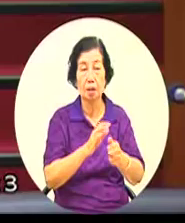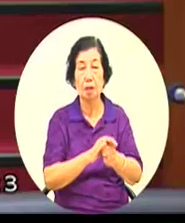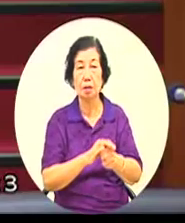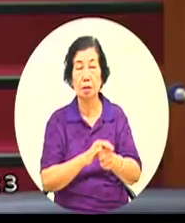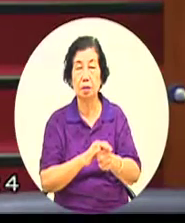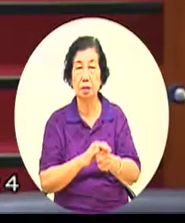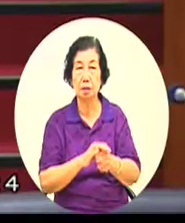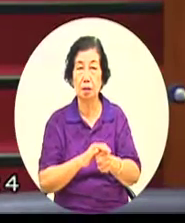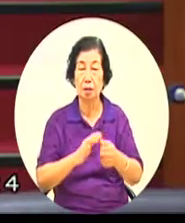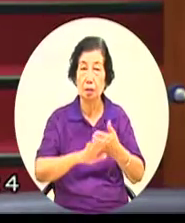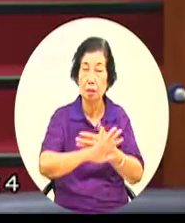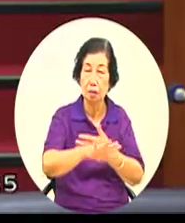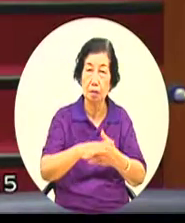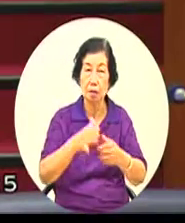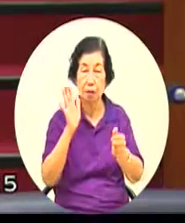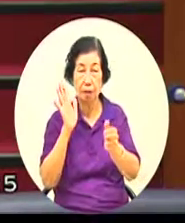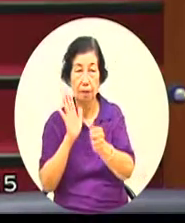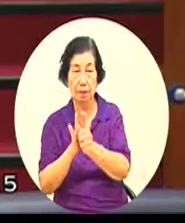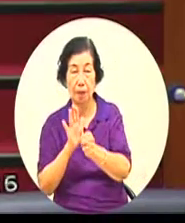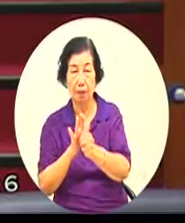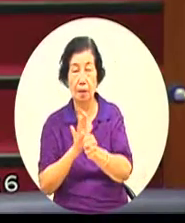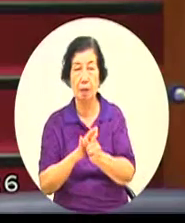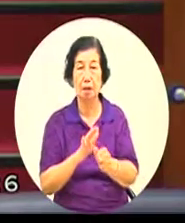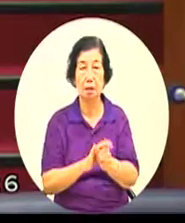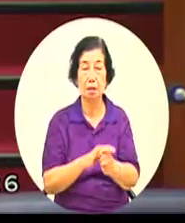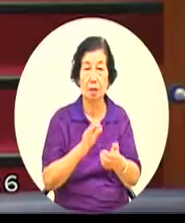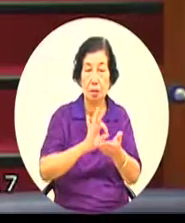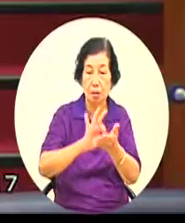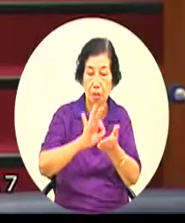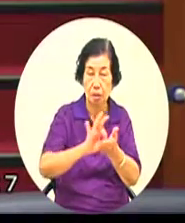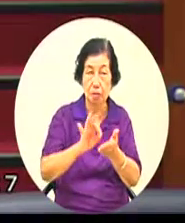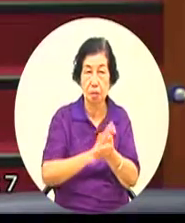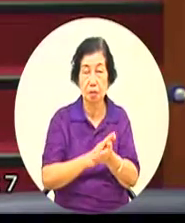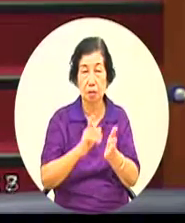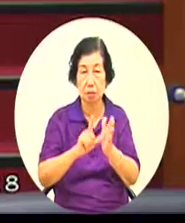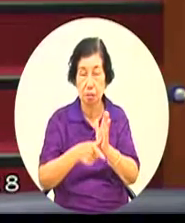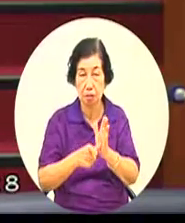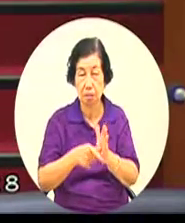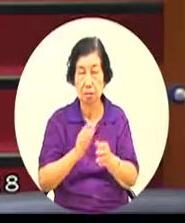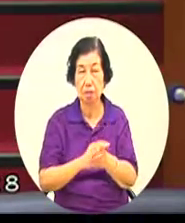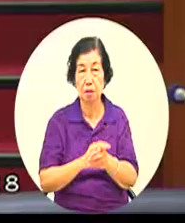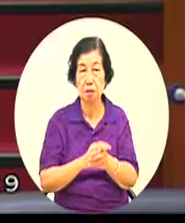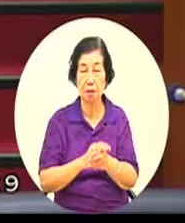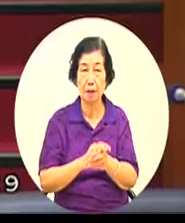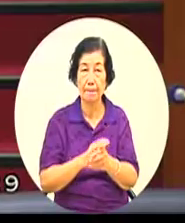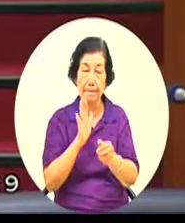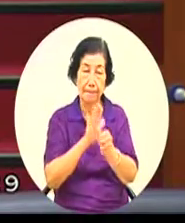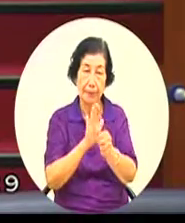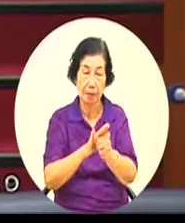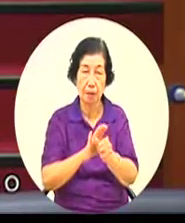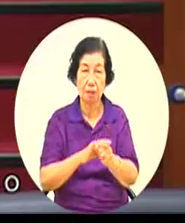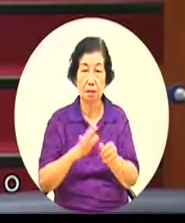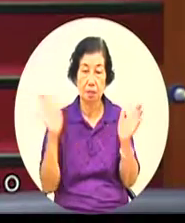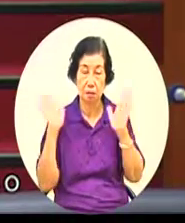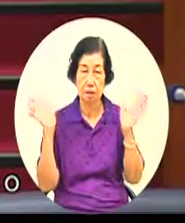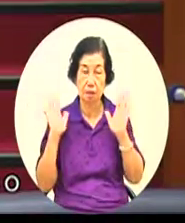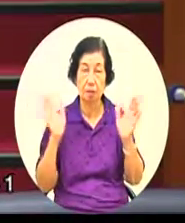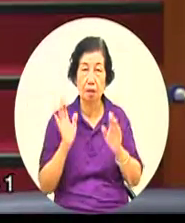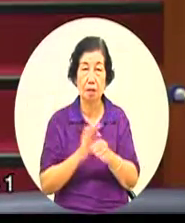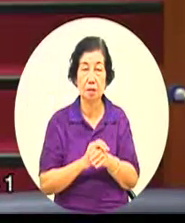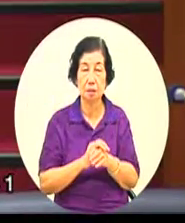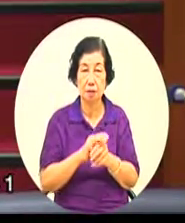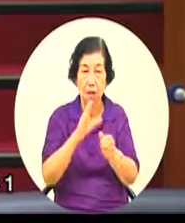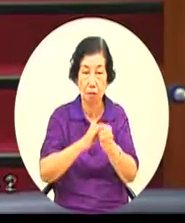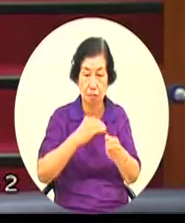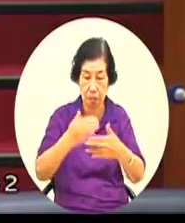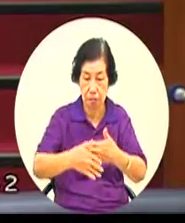来让我们的冈卡纳姆的小孩子学习这样的一个语言来传承，甚至于整个文化或